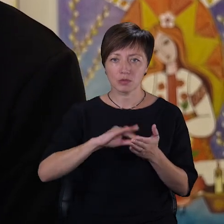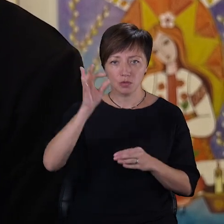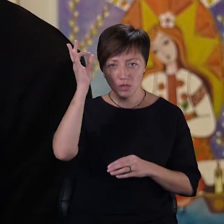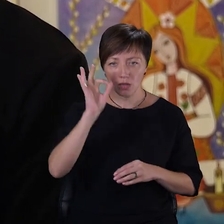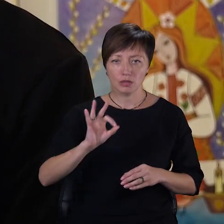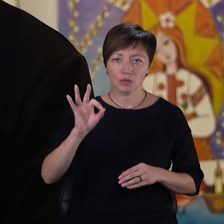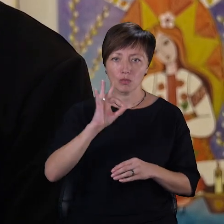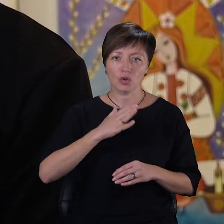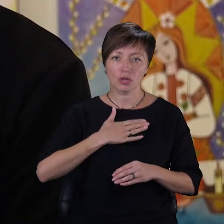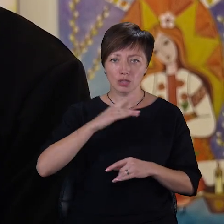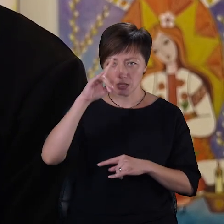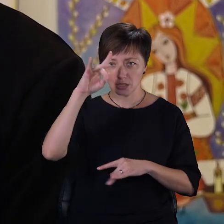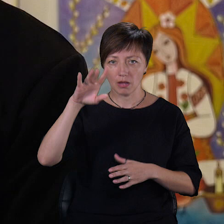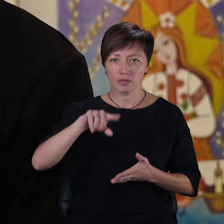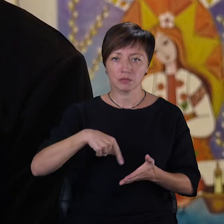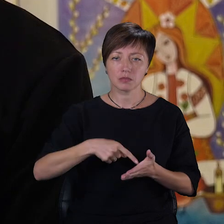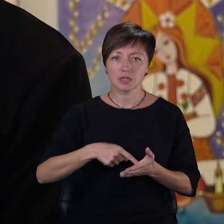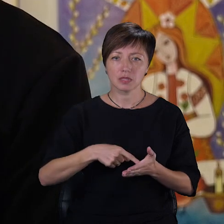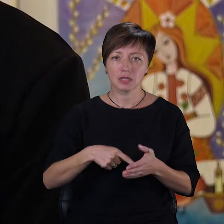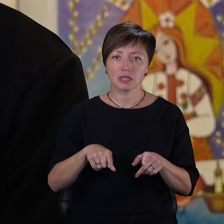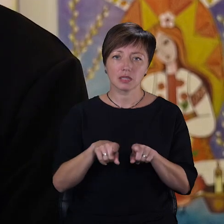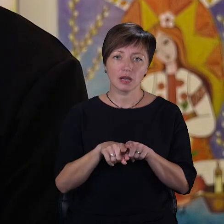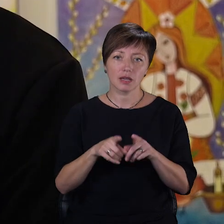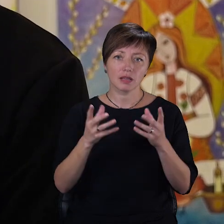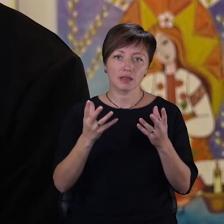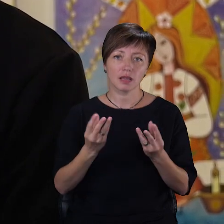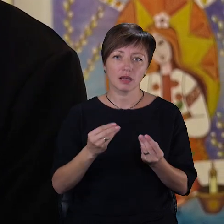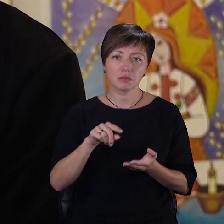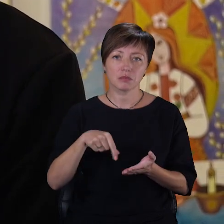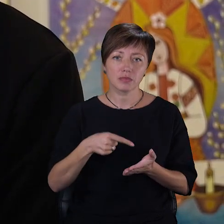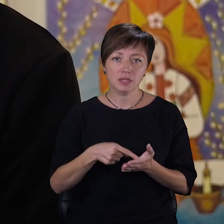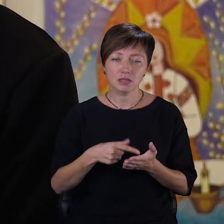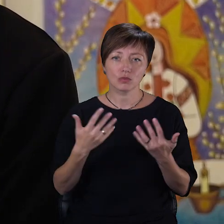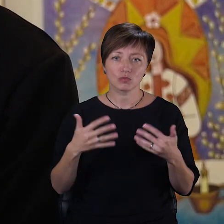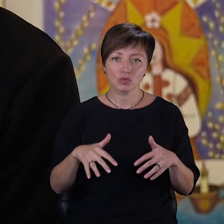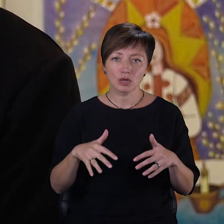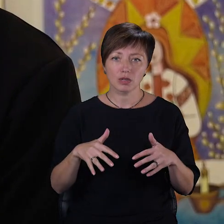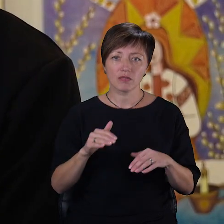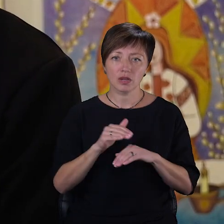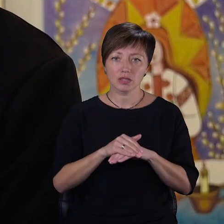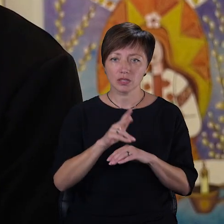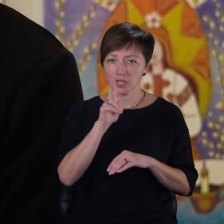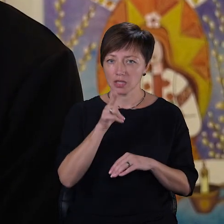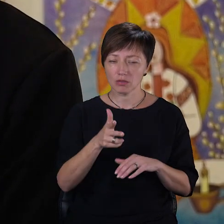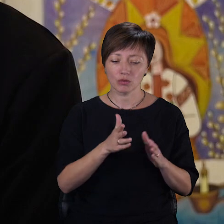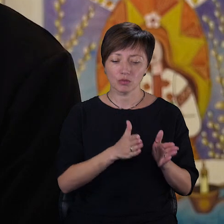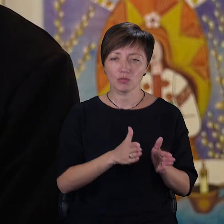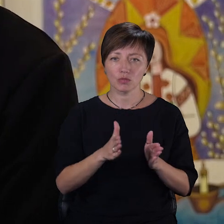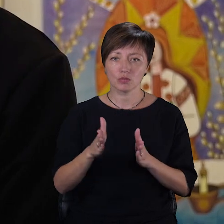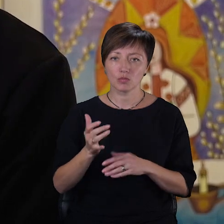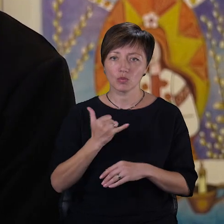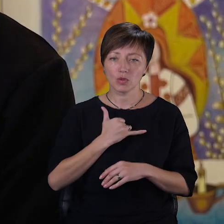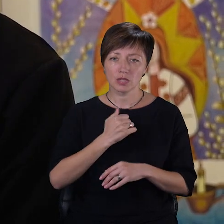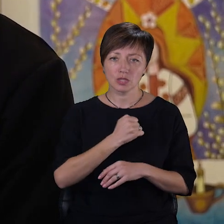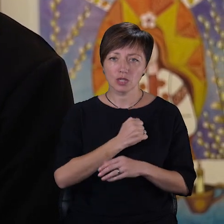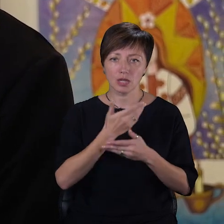про наше славне місто, такий собі свого роду День міста. Вже фактично третій рік поспіль у нас, на